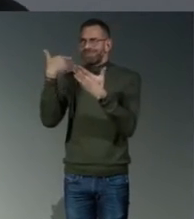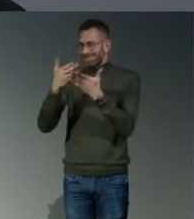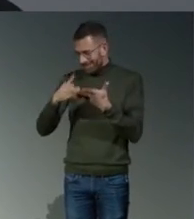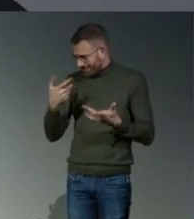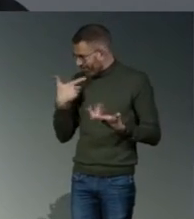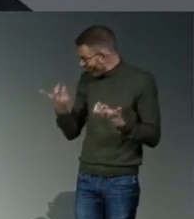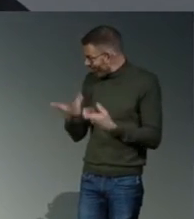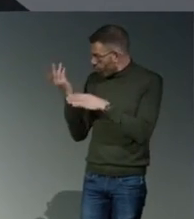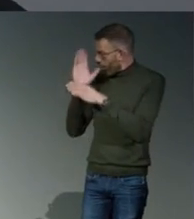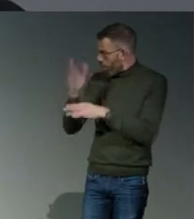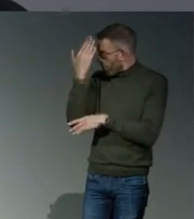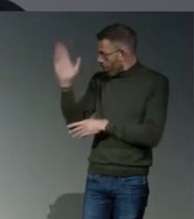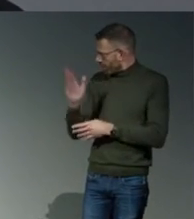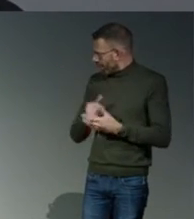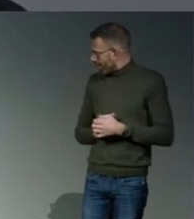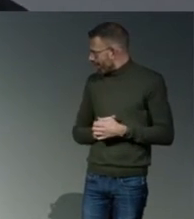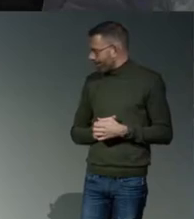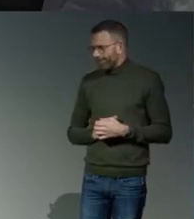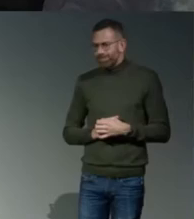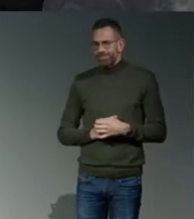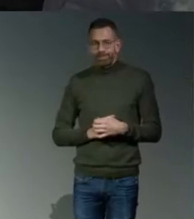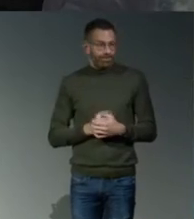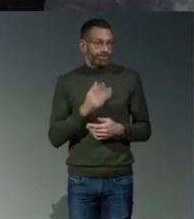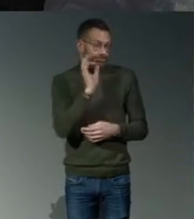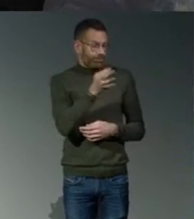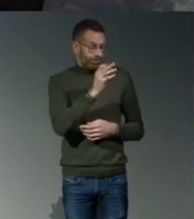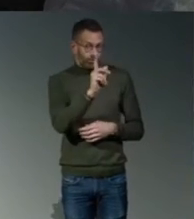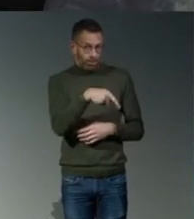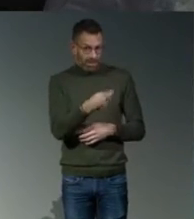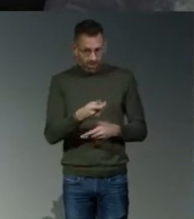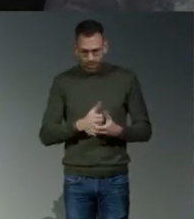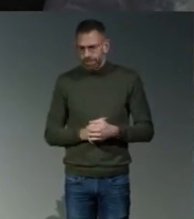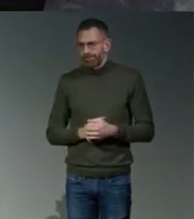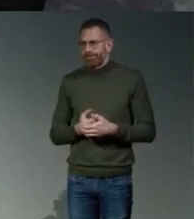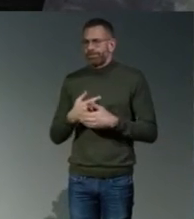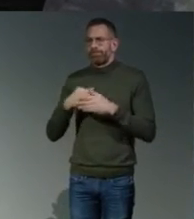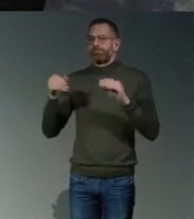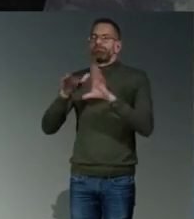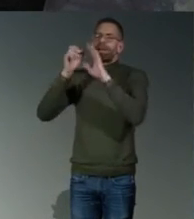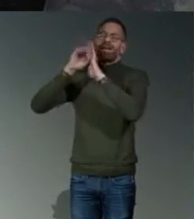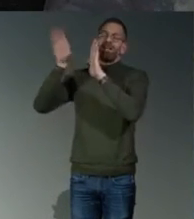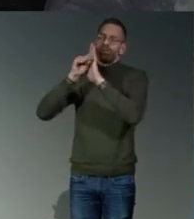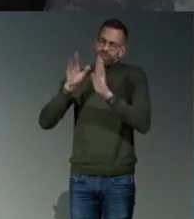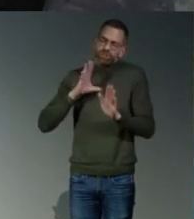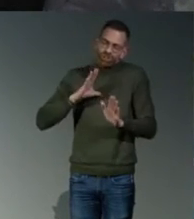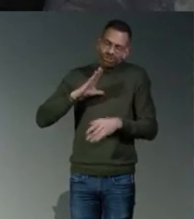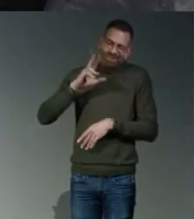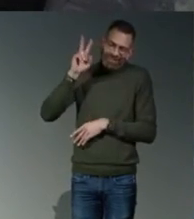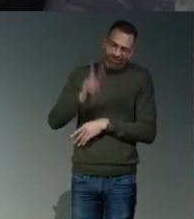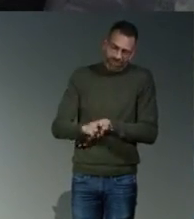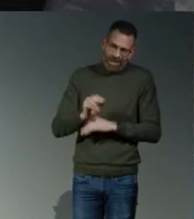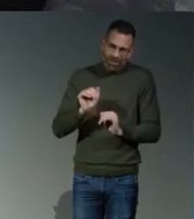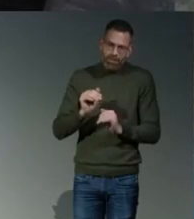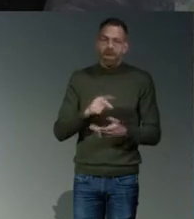se faire d'eux et elles? Bah oui, bien sûr. Alors, parmi ces clichés, il y a des choses qui sont vraies, quand même. C'est-à-dire que